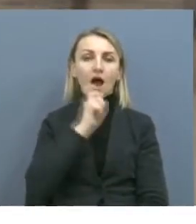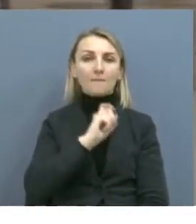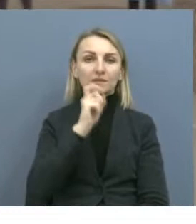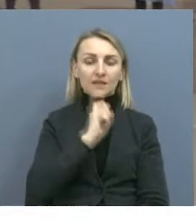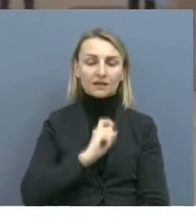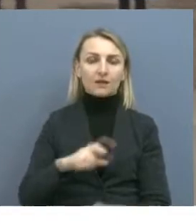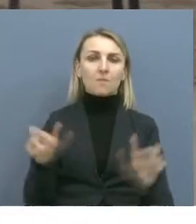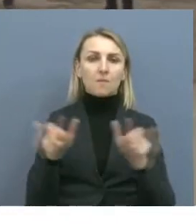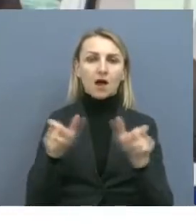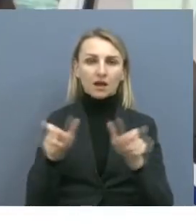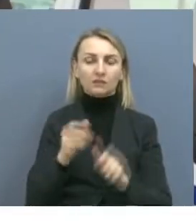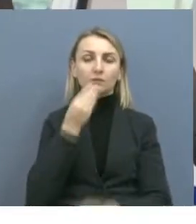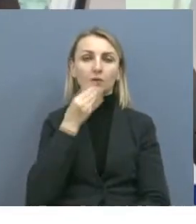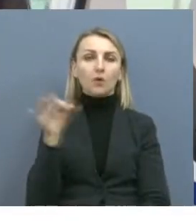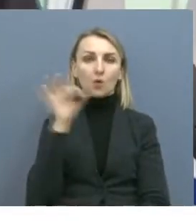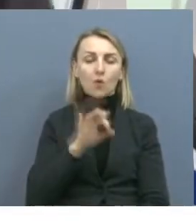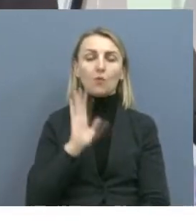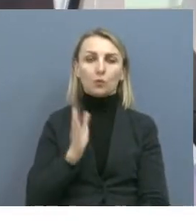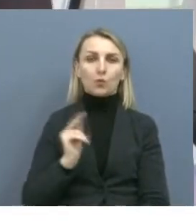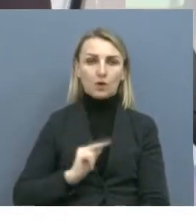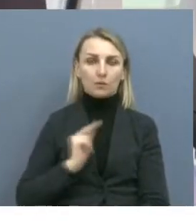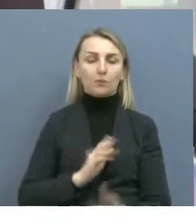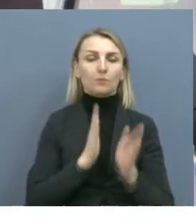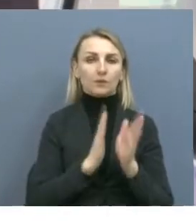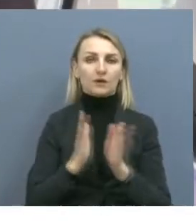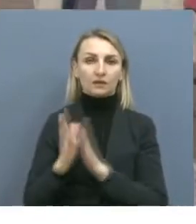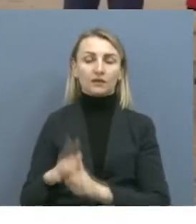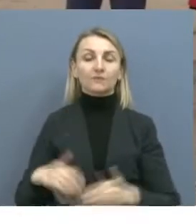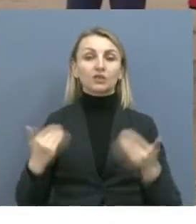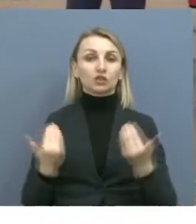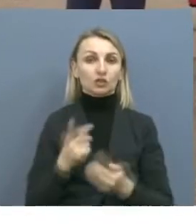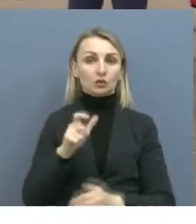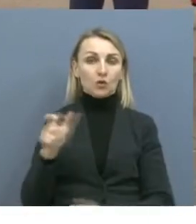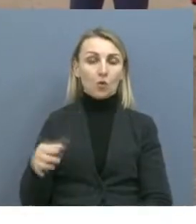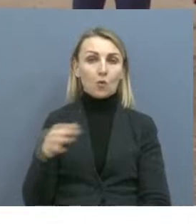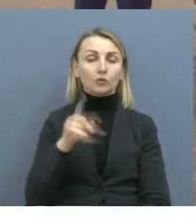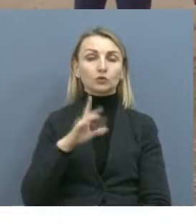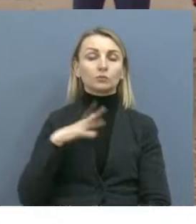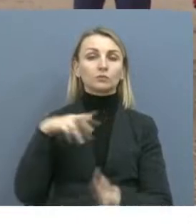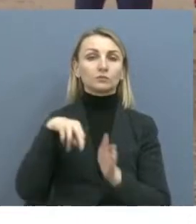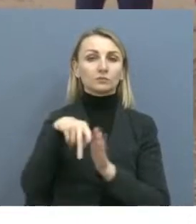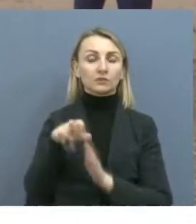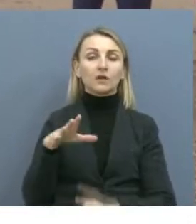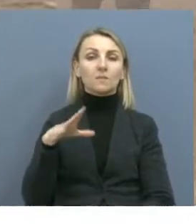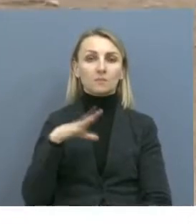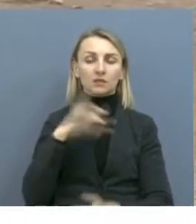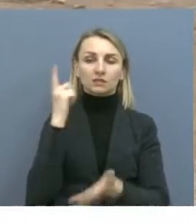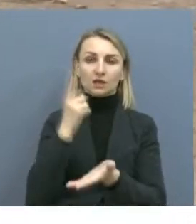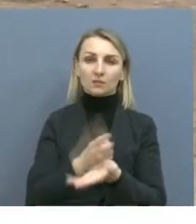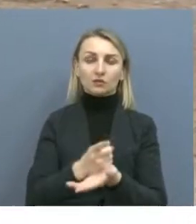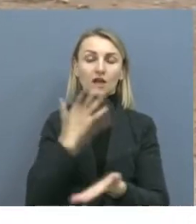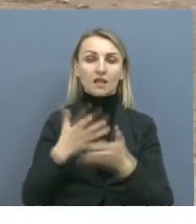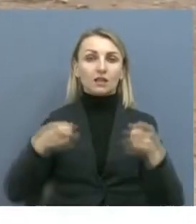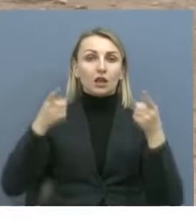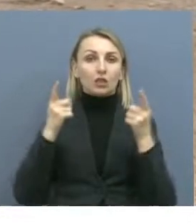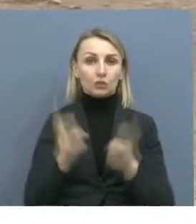магазины продолжат свою работу в штатном режиме. Жителям области рекомендовано ограничить выход из жилья без крайней необходимости,